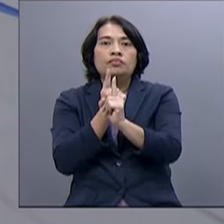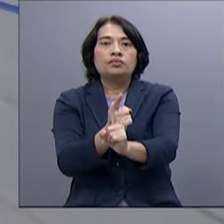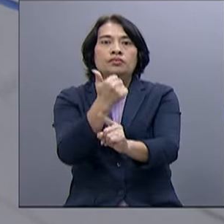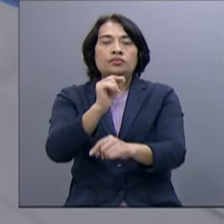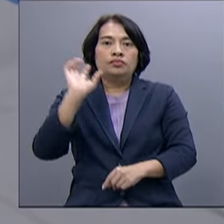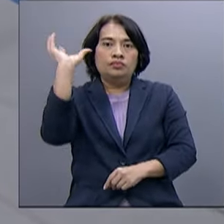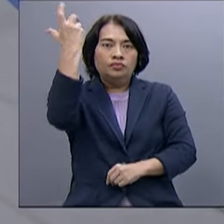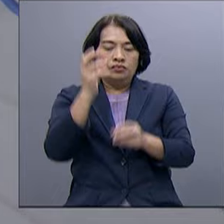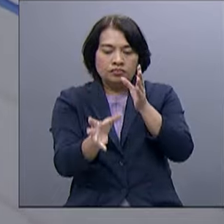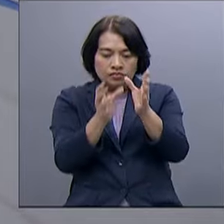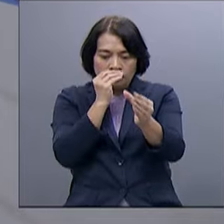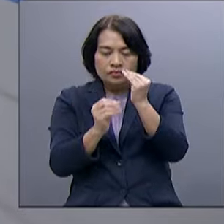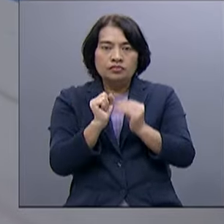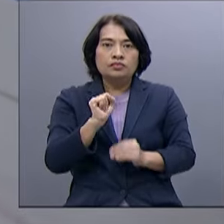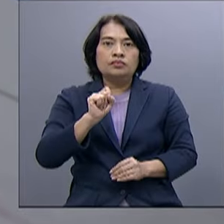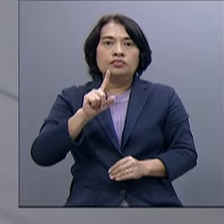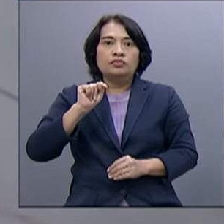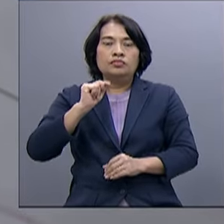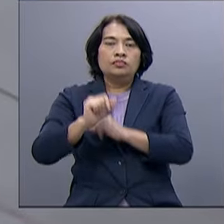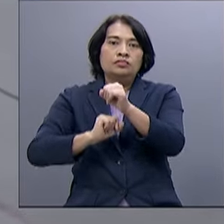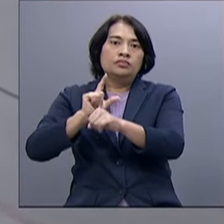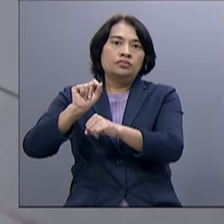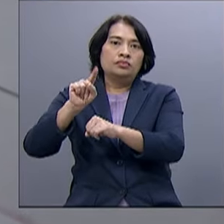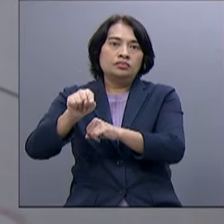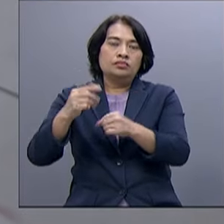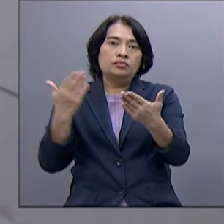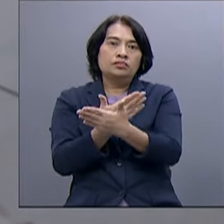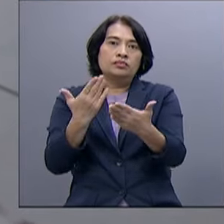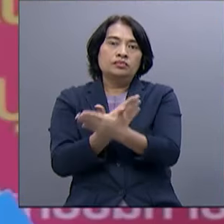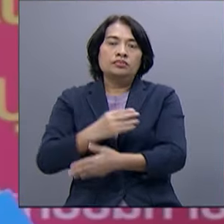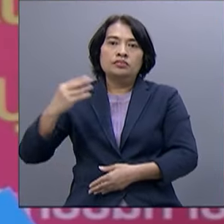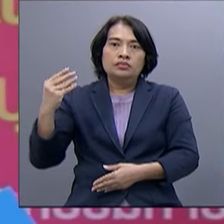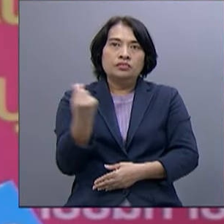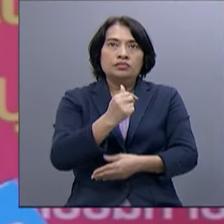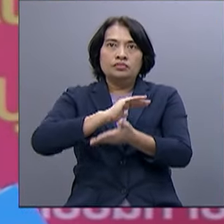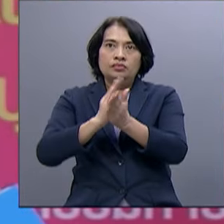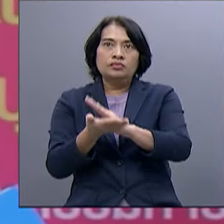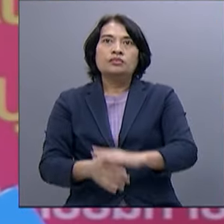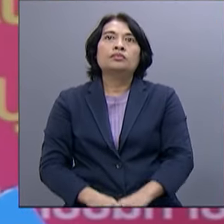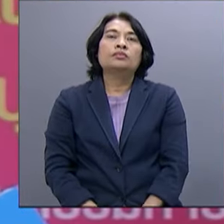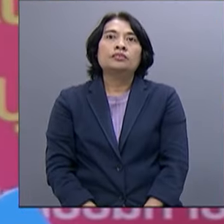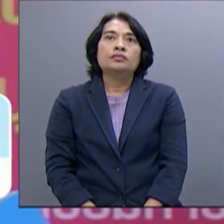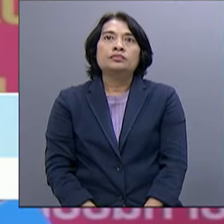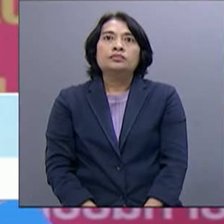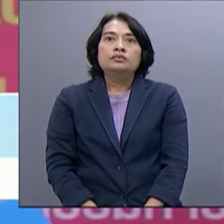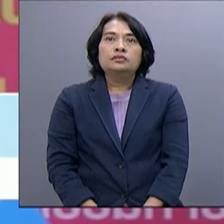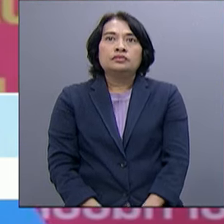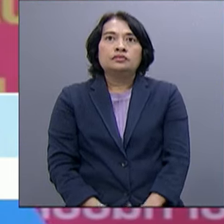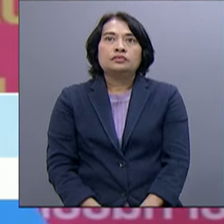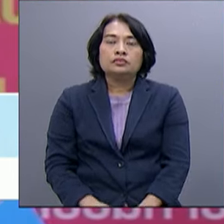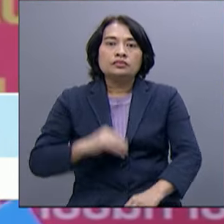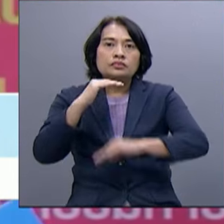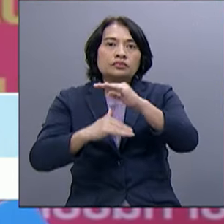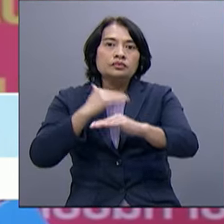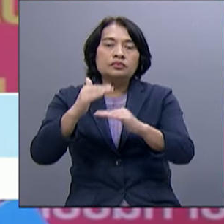ห่งการเรียนรู้ในศตวรรษที่21นั้นมีความเปลี่ยนแปลงไปอย่างรวดเร็วค่ะ ขอดูแลในการพัฒนาคุณครูเพื่อที่